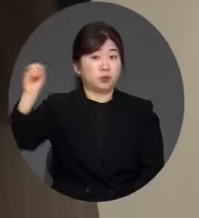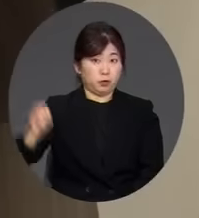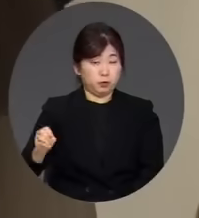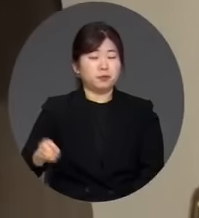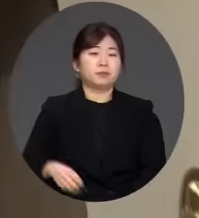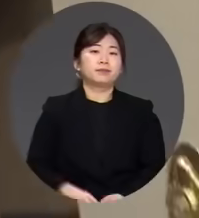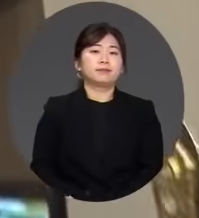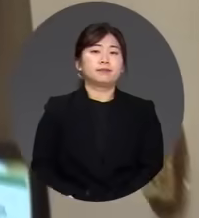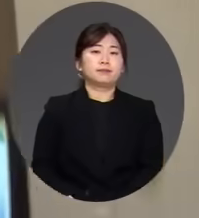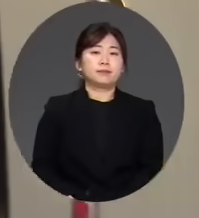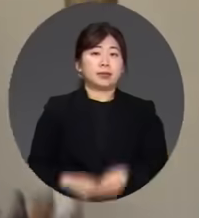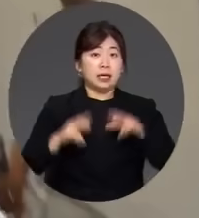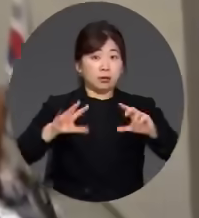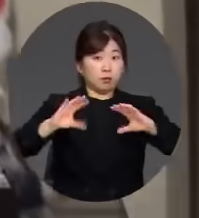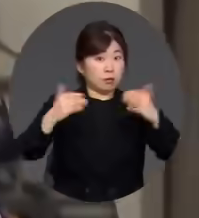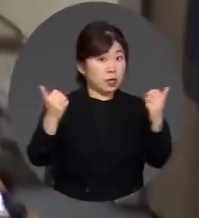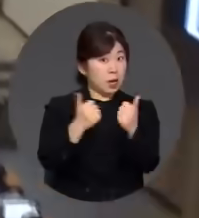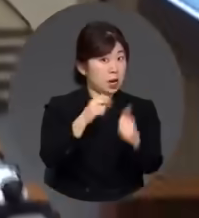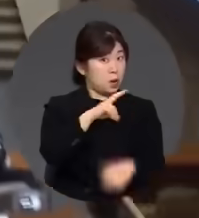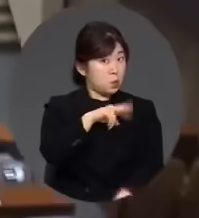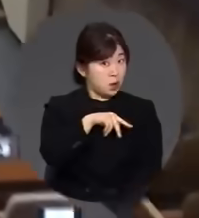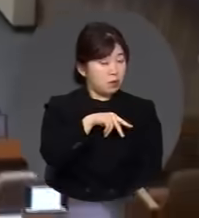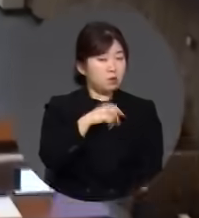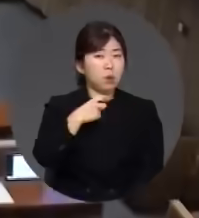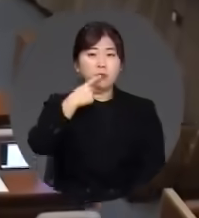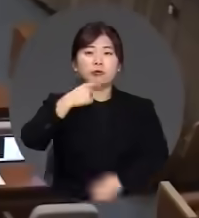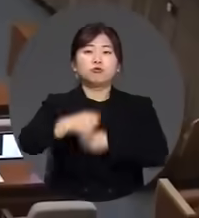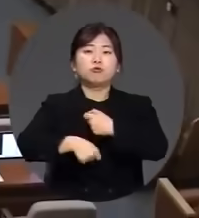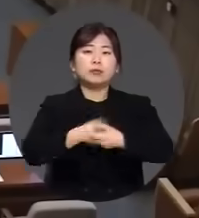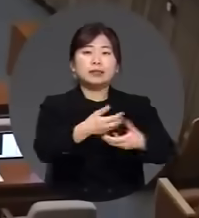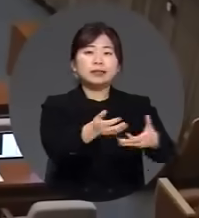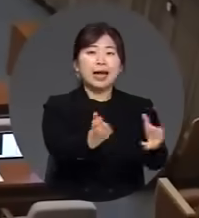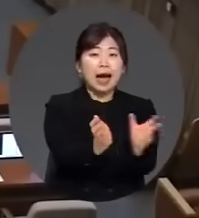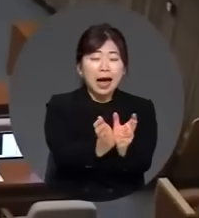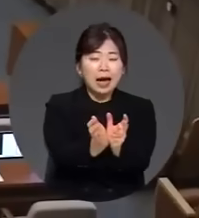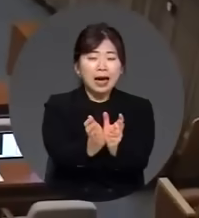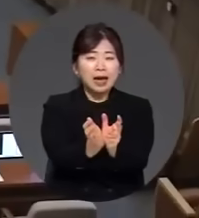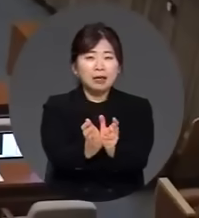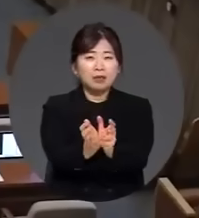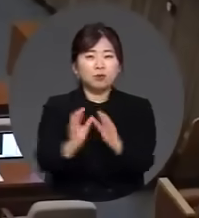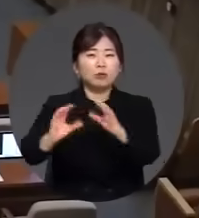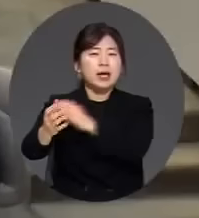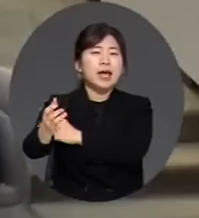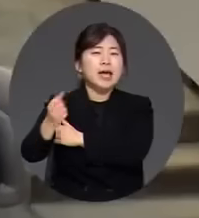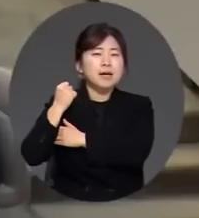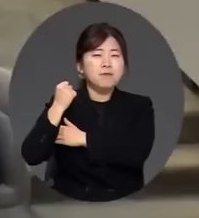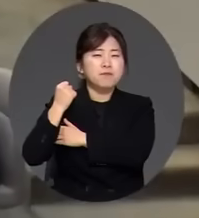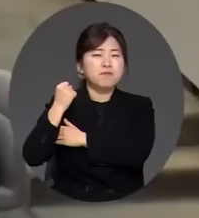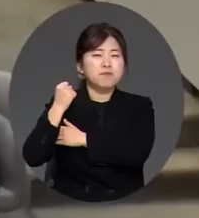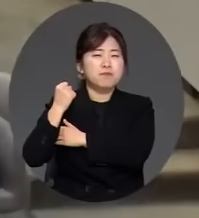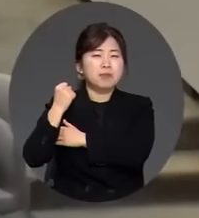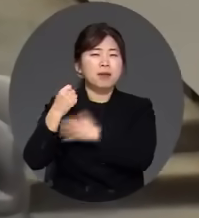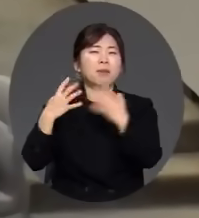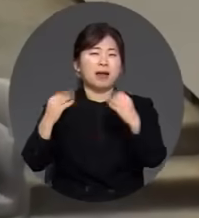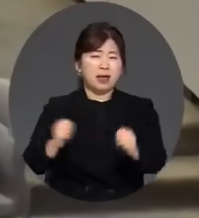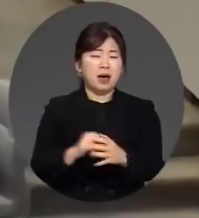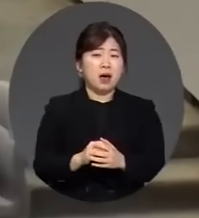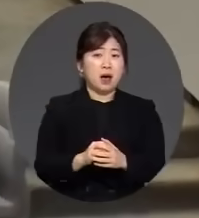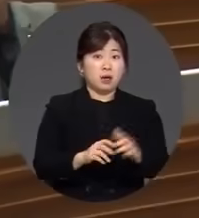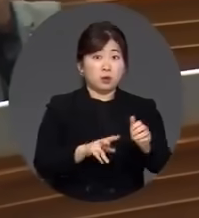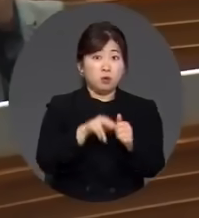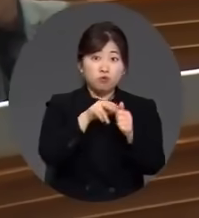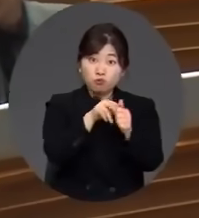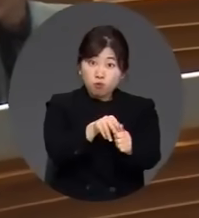아니었습니다 국회의원을 비롯해 민주당과 국민의 힘 예비 후보간 가상 대결 조사도 국회의석 순 그리고